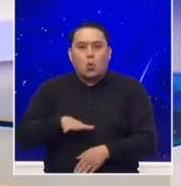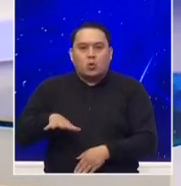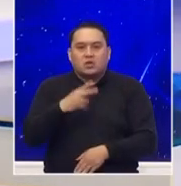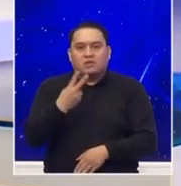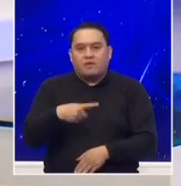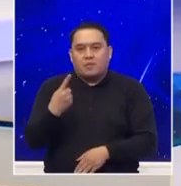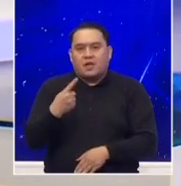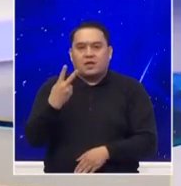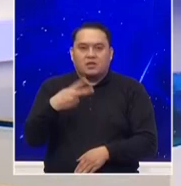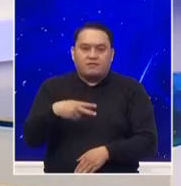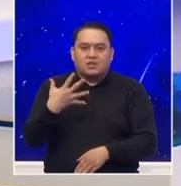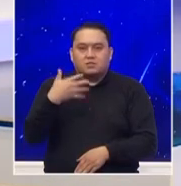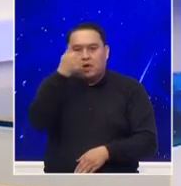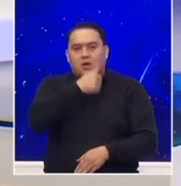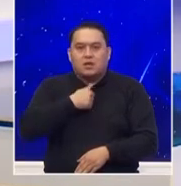территории на